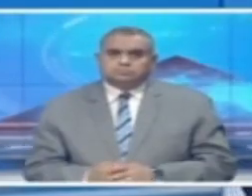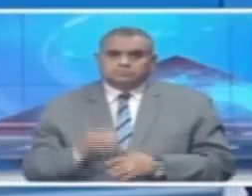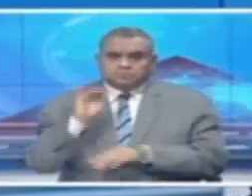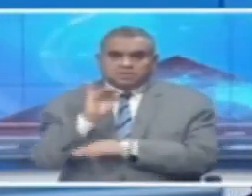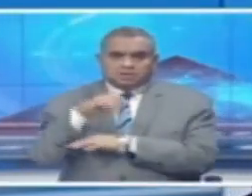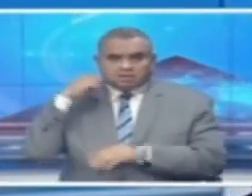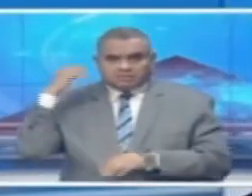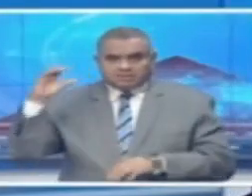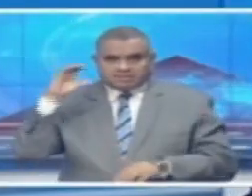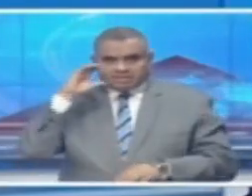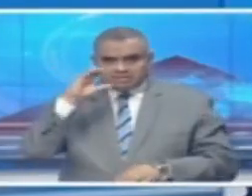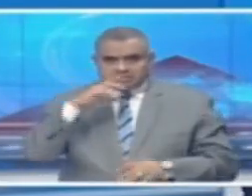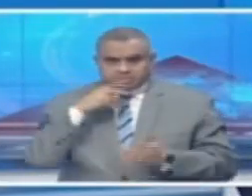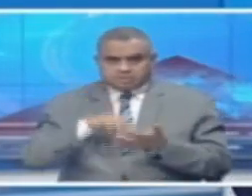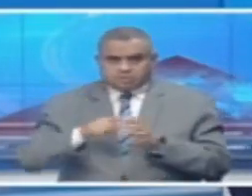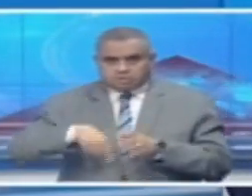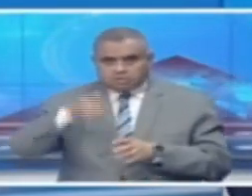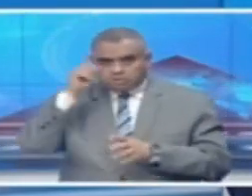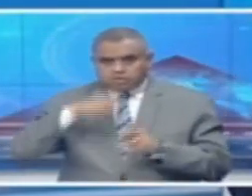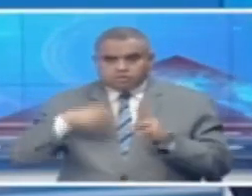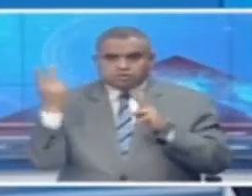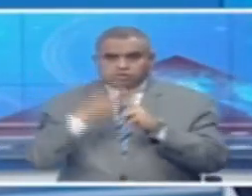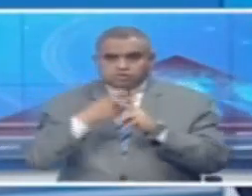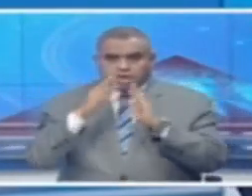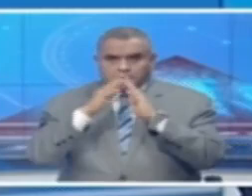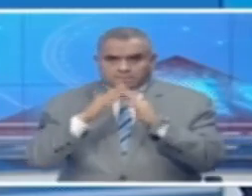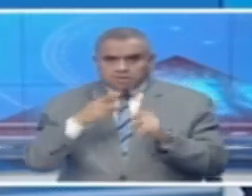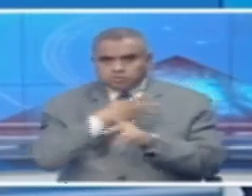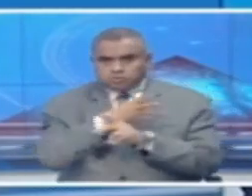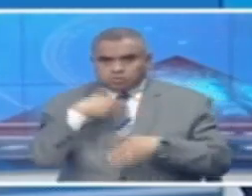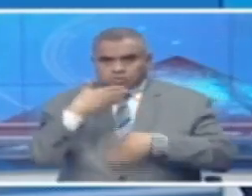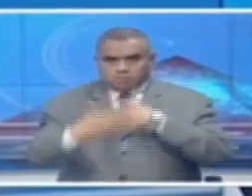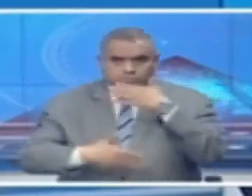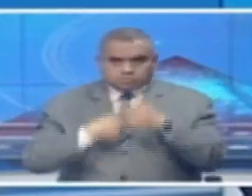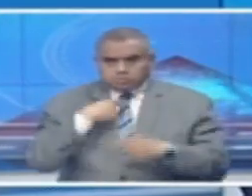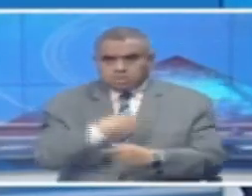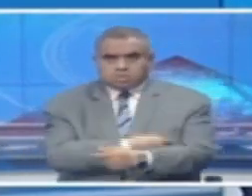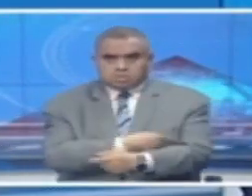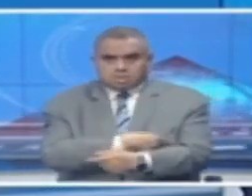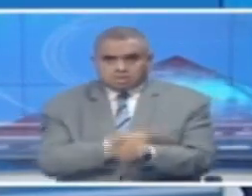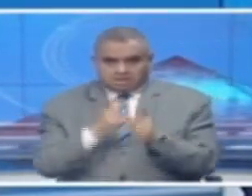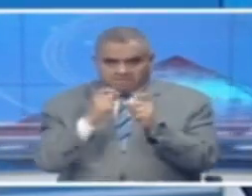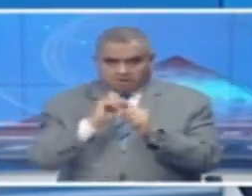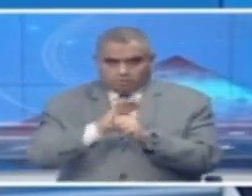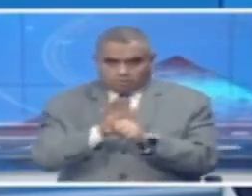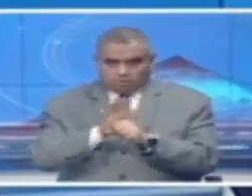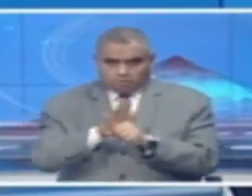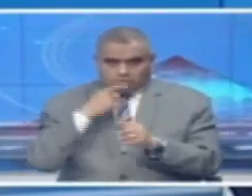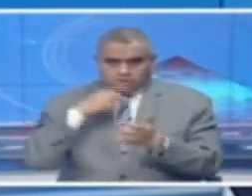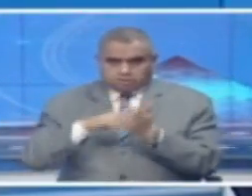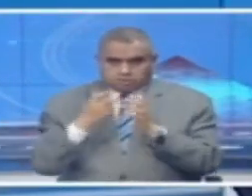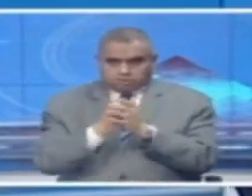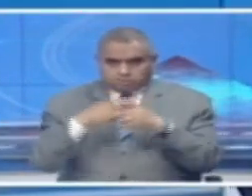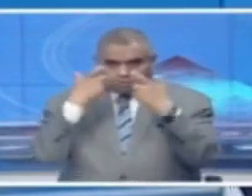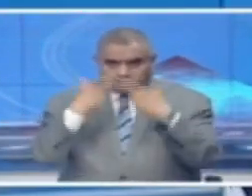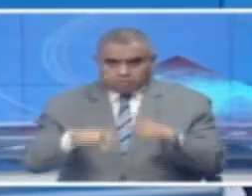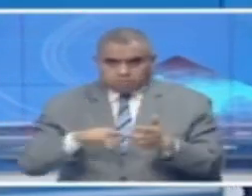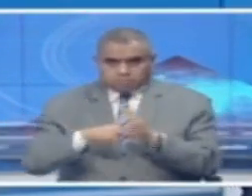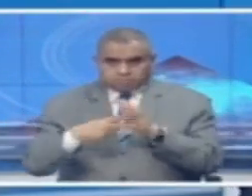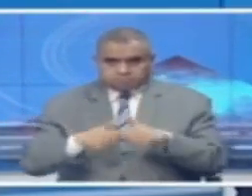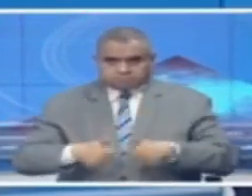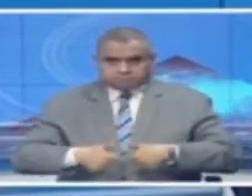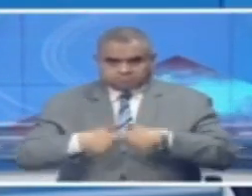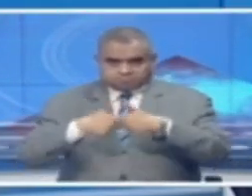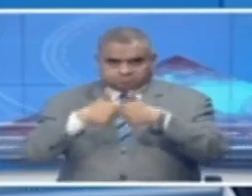دعا الرئيس عبد الفتاح السيسي اليوم المصريين للإسراع في تلقي التطعيم ضد فيروس كورونا، وتخطو الدولة